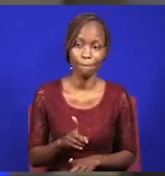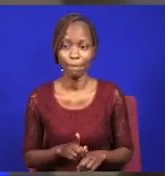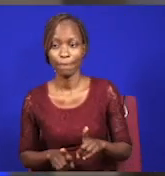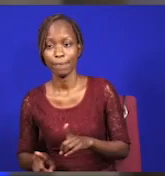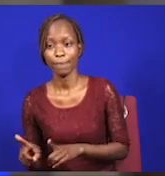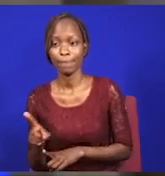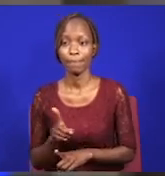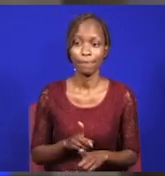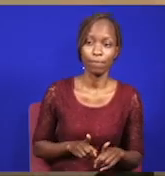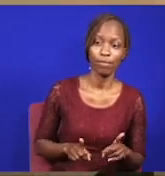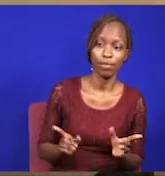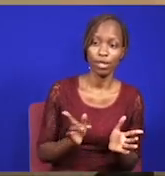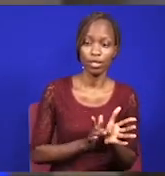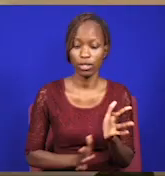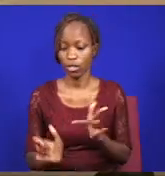Yesu